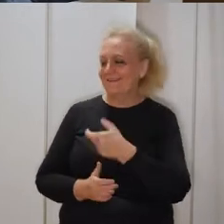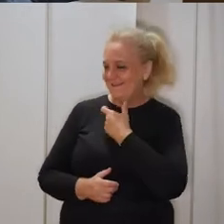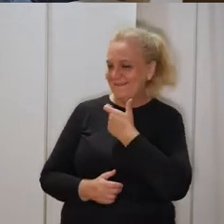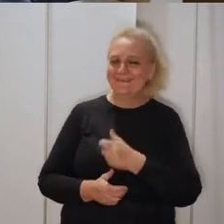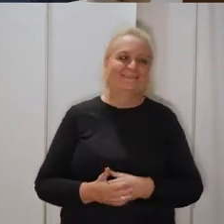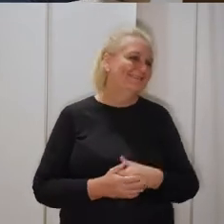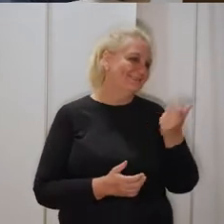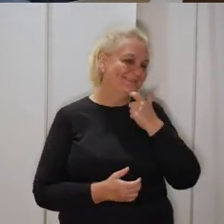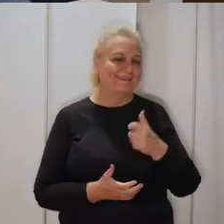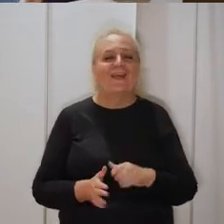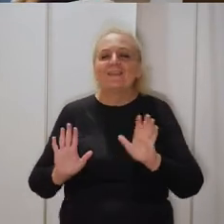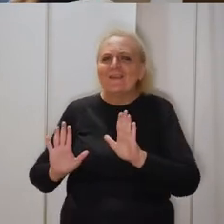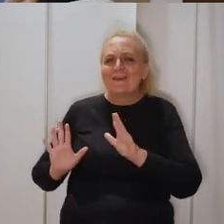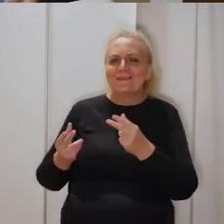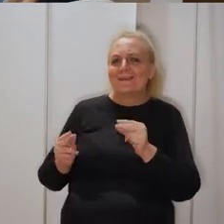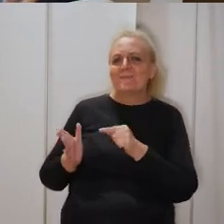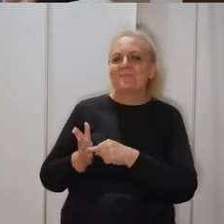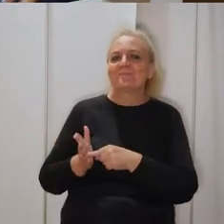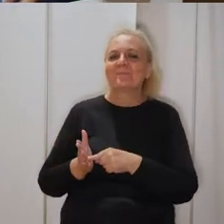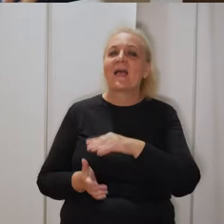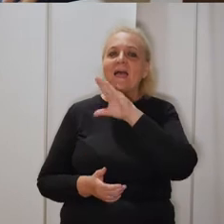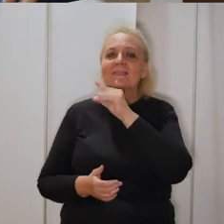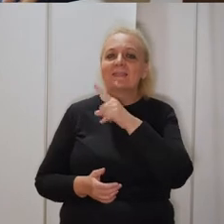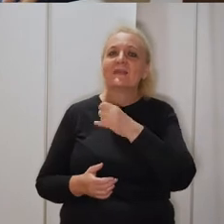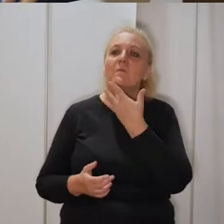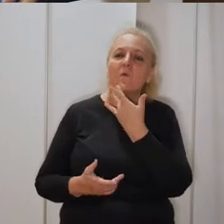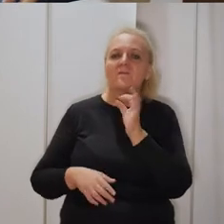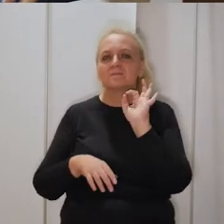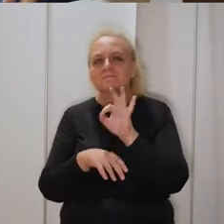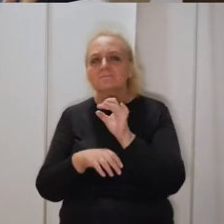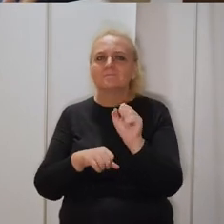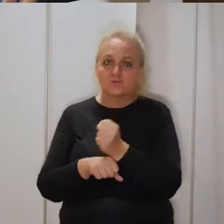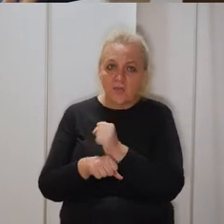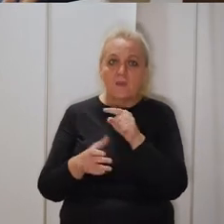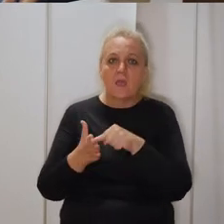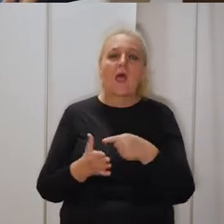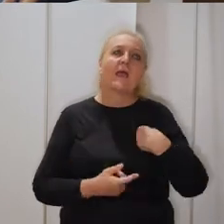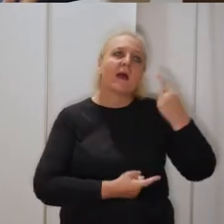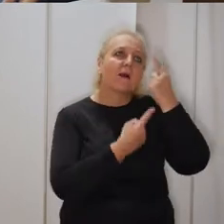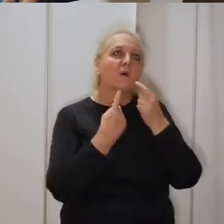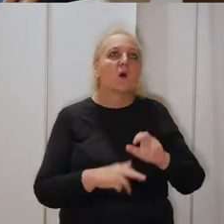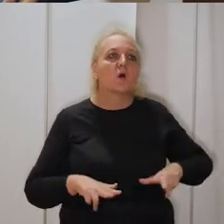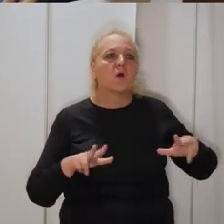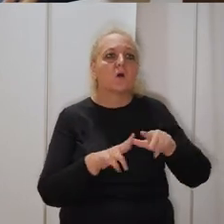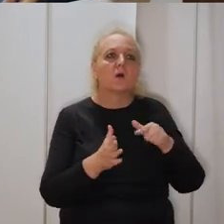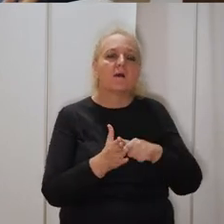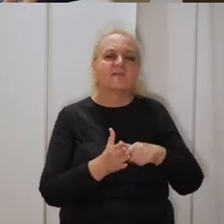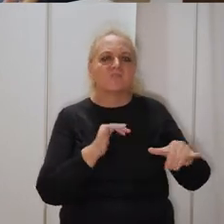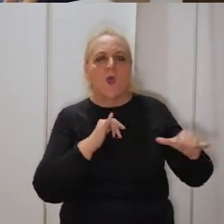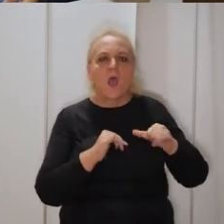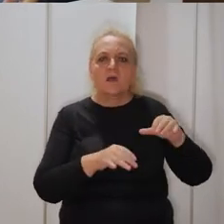Dziękuję za niego. Nie, bo jakby Edyta zaczęła mówić o przemocy, ja zaczęłam myśleć o rodzinnej retoryce